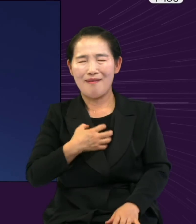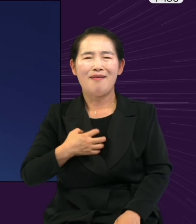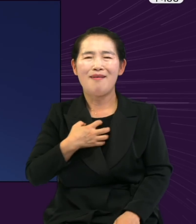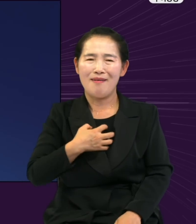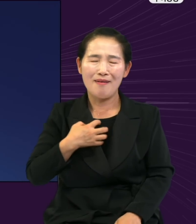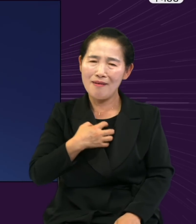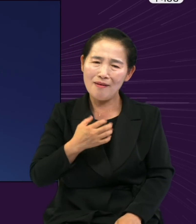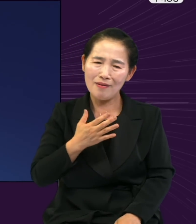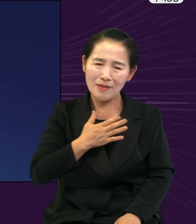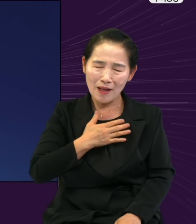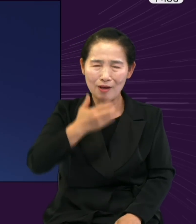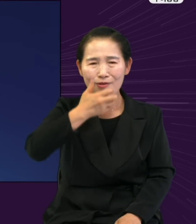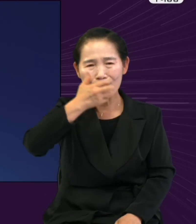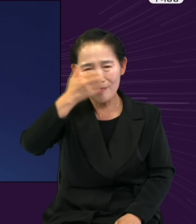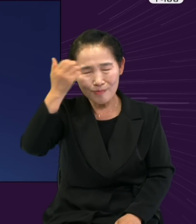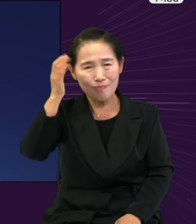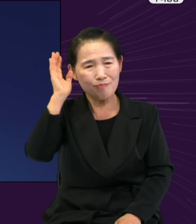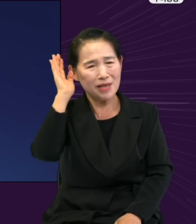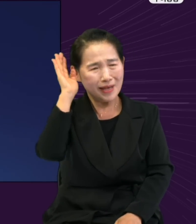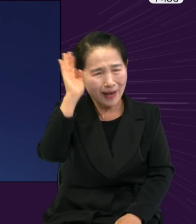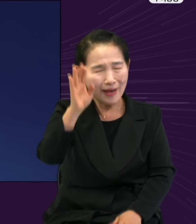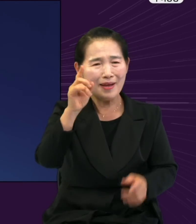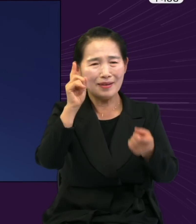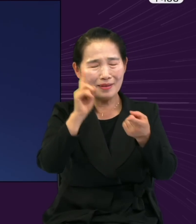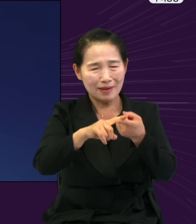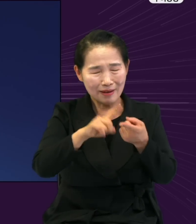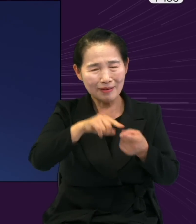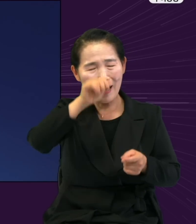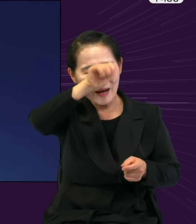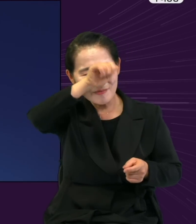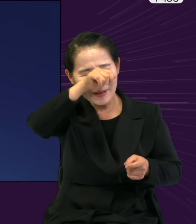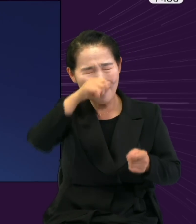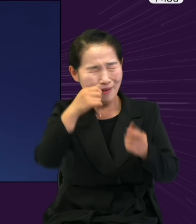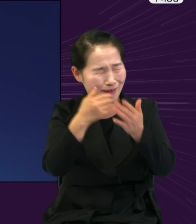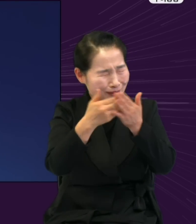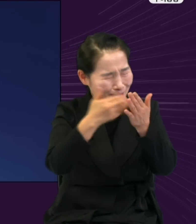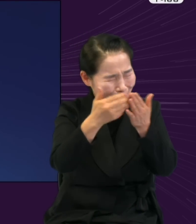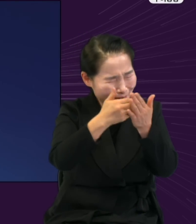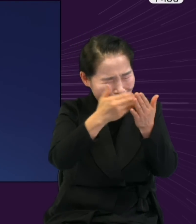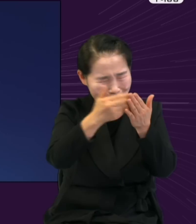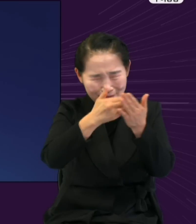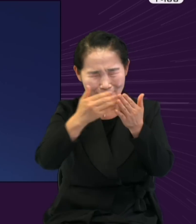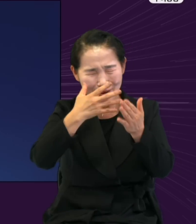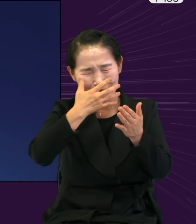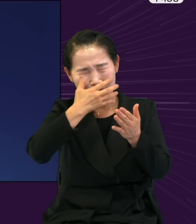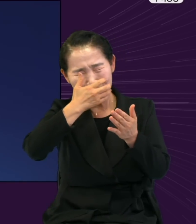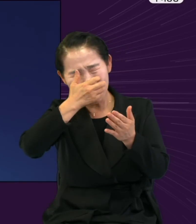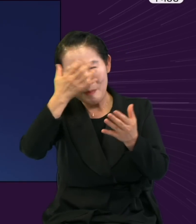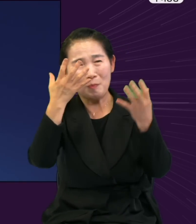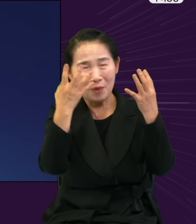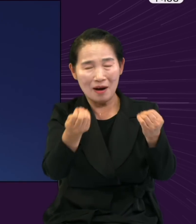내 소망과 내 모든 것이 거기에 그와 함께 묻혔습니다.